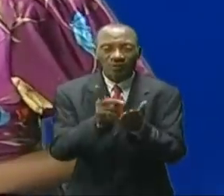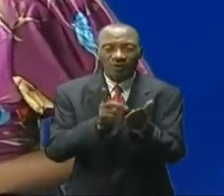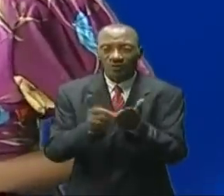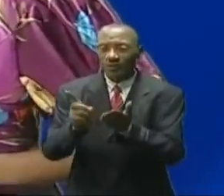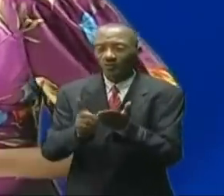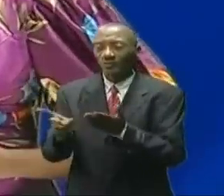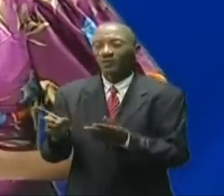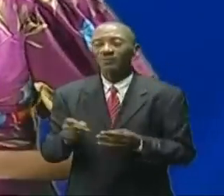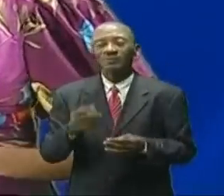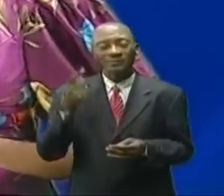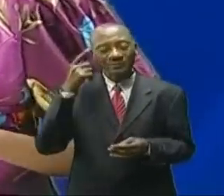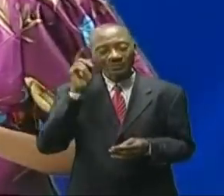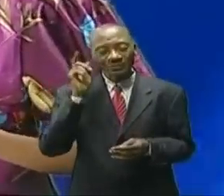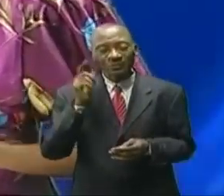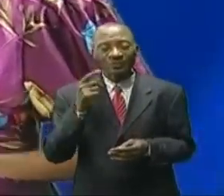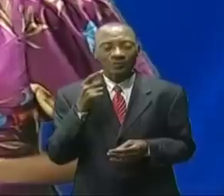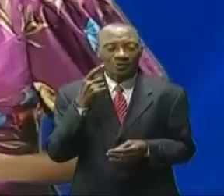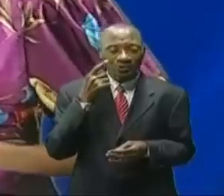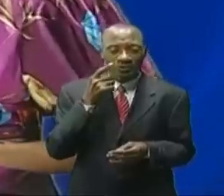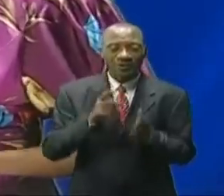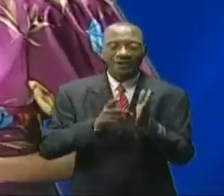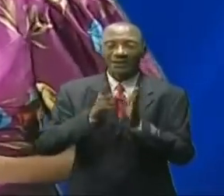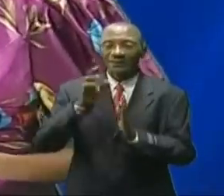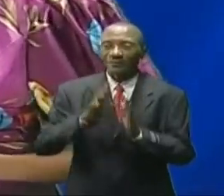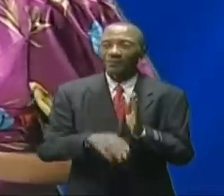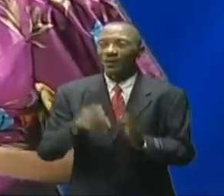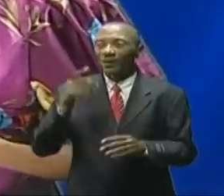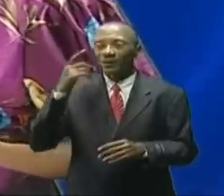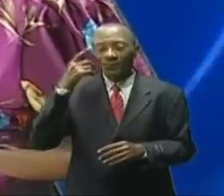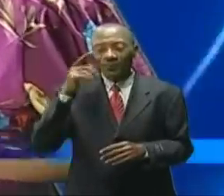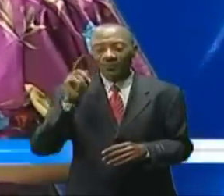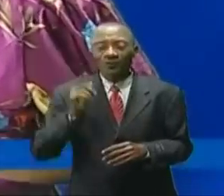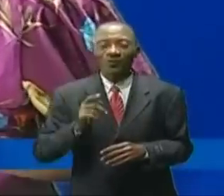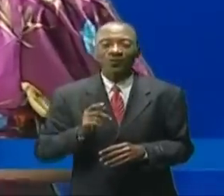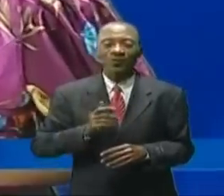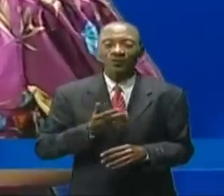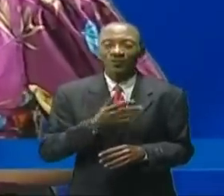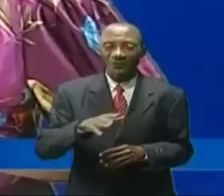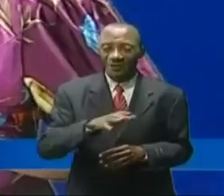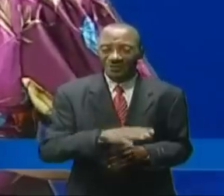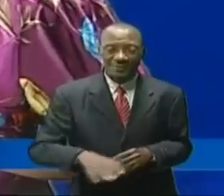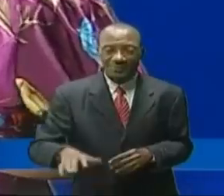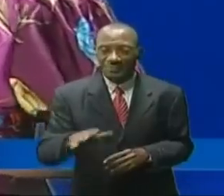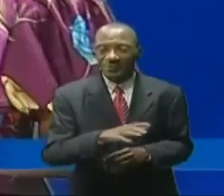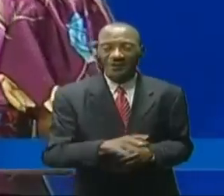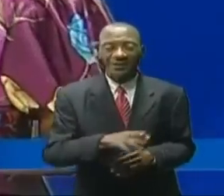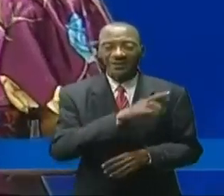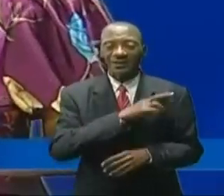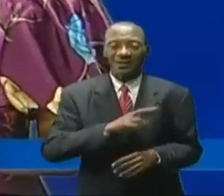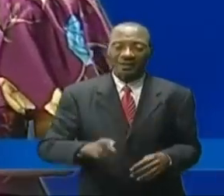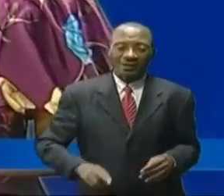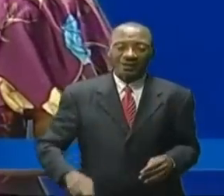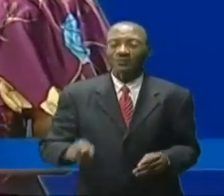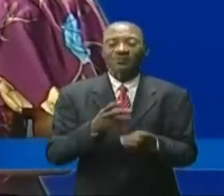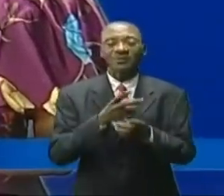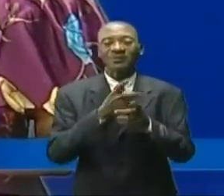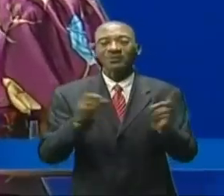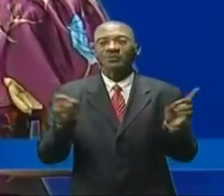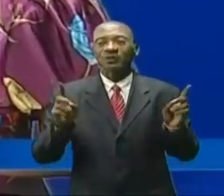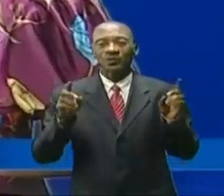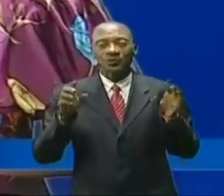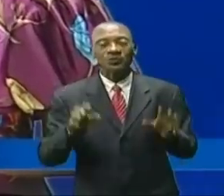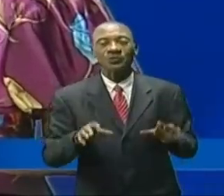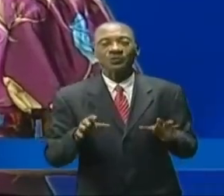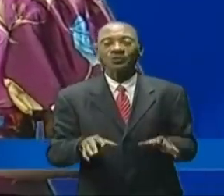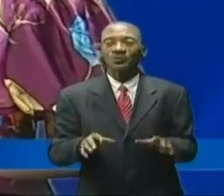Et je tourne ça d'une certaine façon, disant que tout simplement que cette femme, elle est à l'aube de se lever, elle